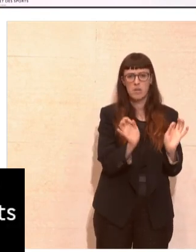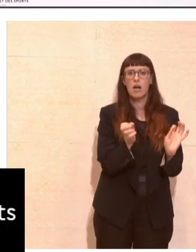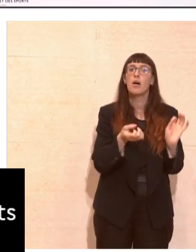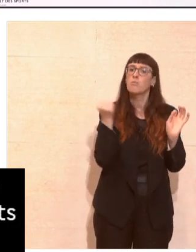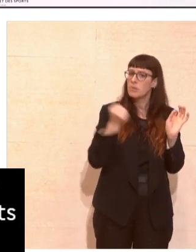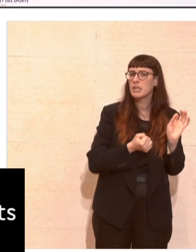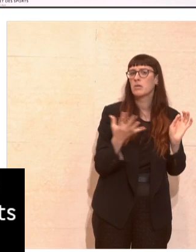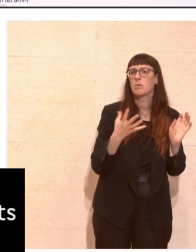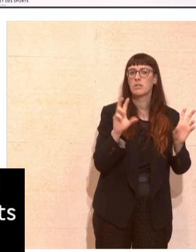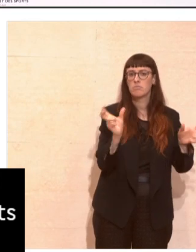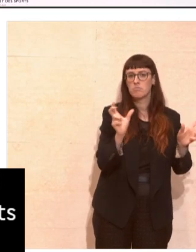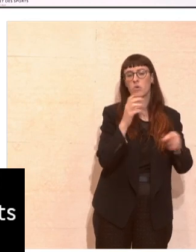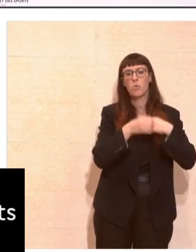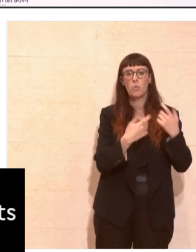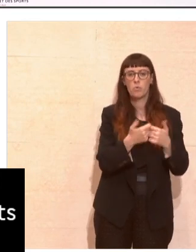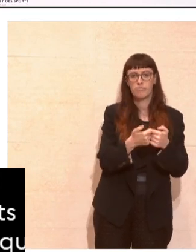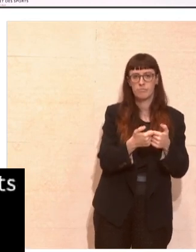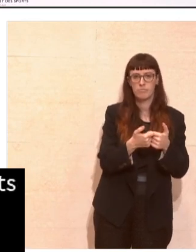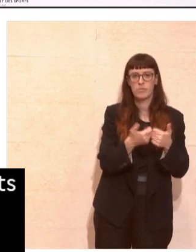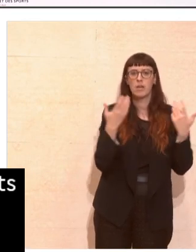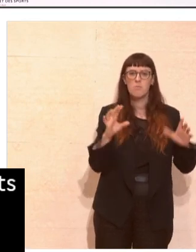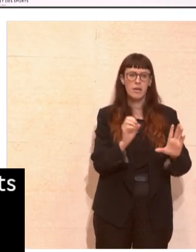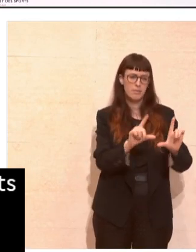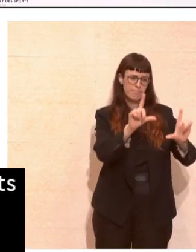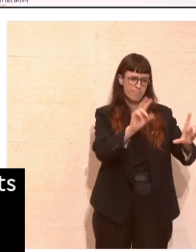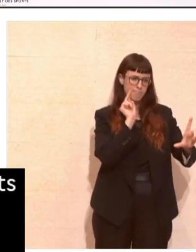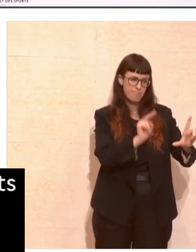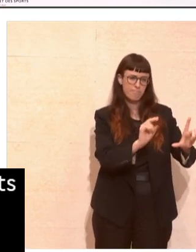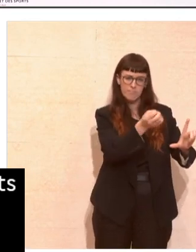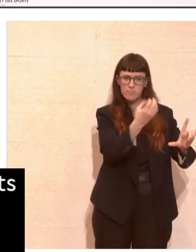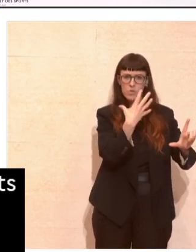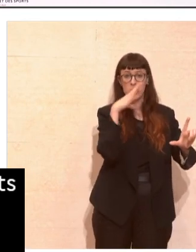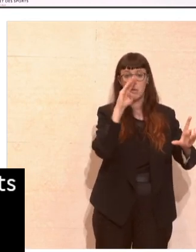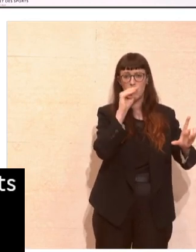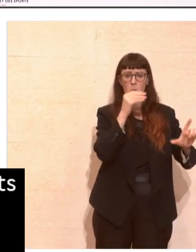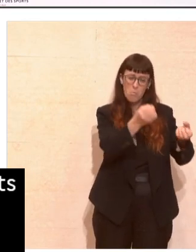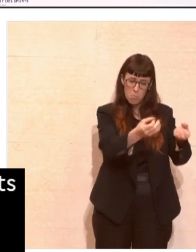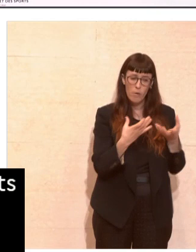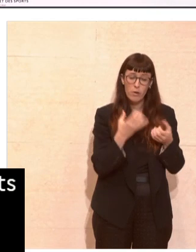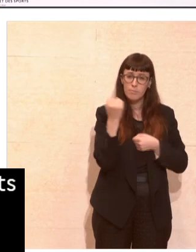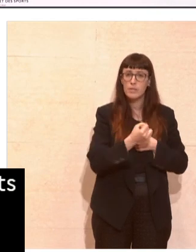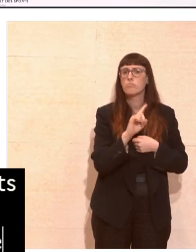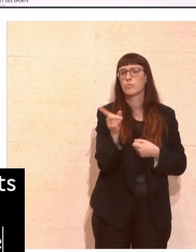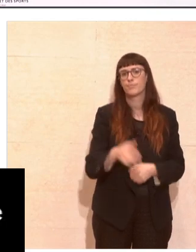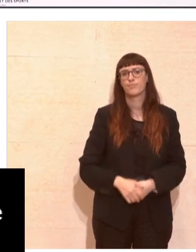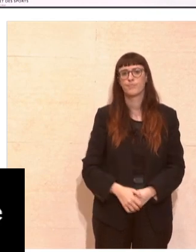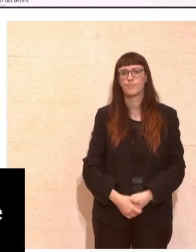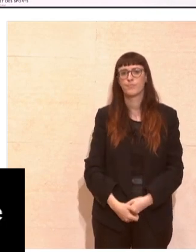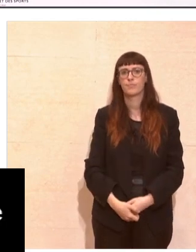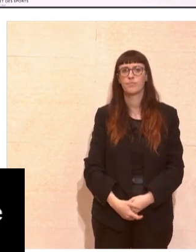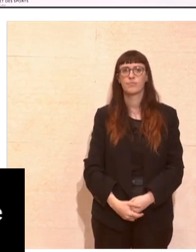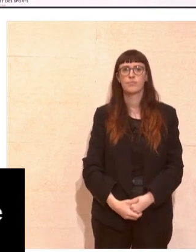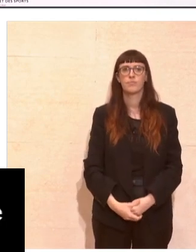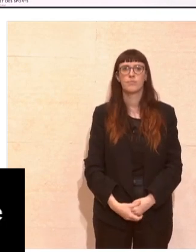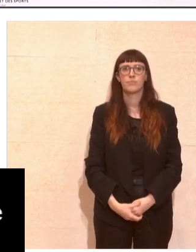qui est utilisée, mais également les consoles. Mais en tout cas, quand on rassemble l'ensemble des études, on voit moins d'effets. Par